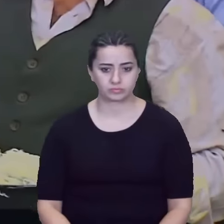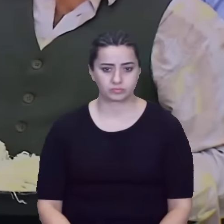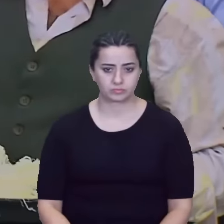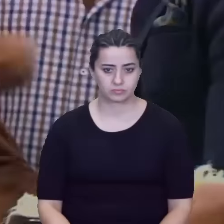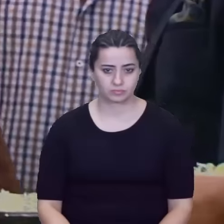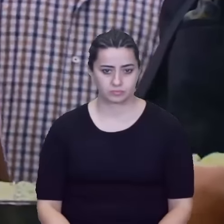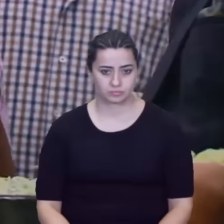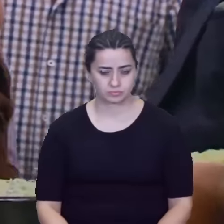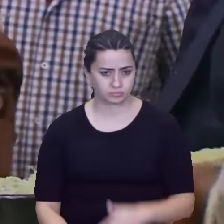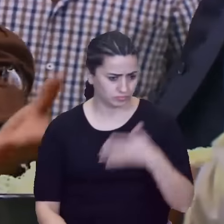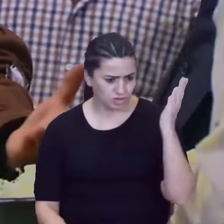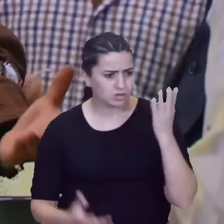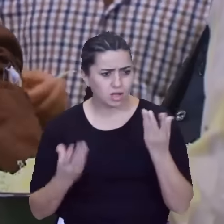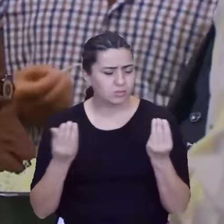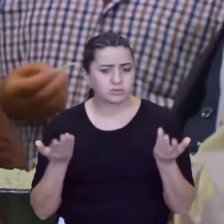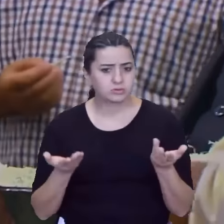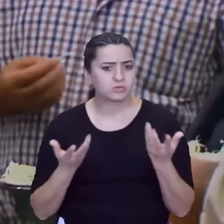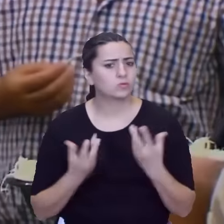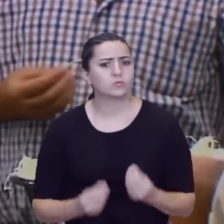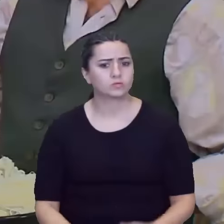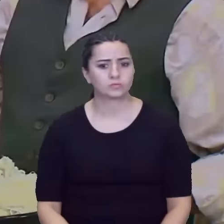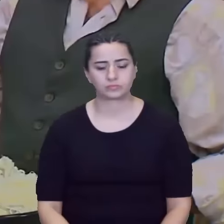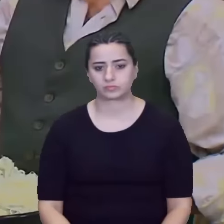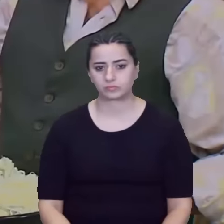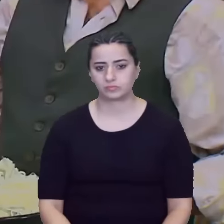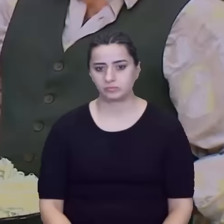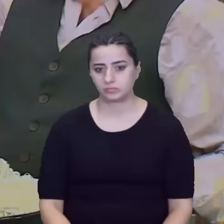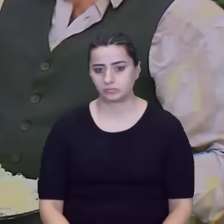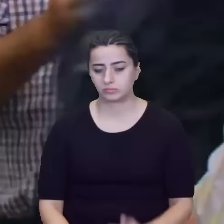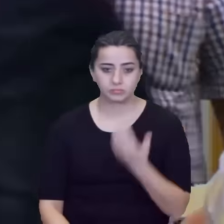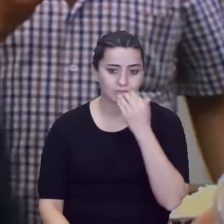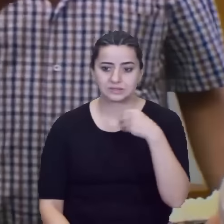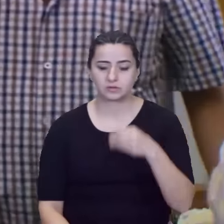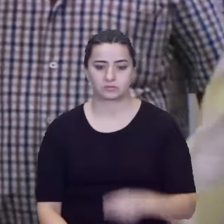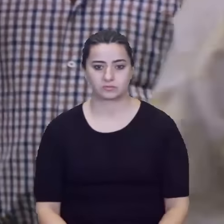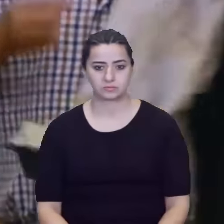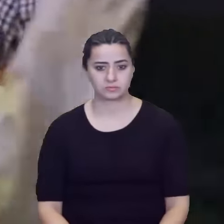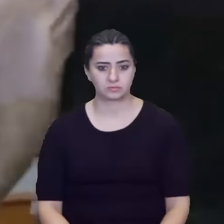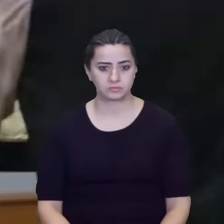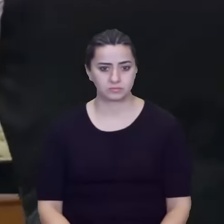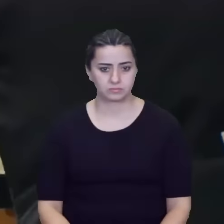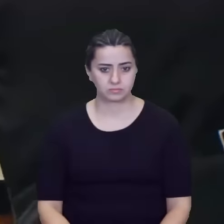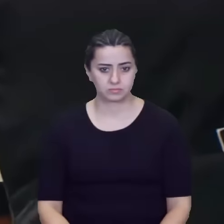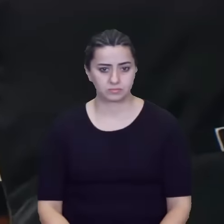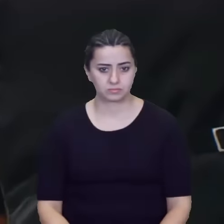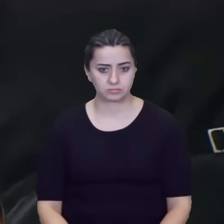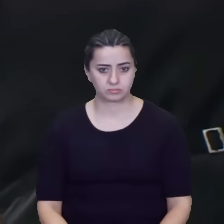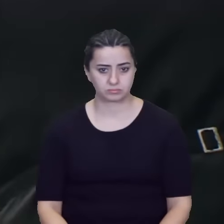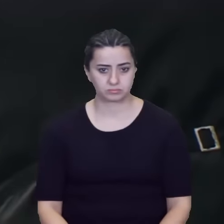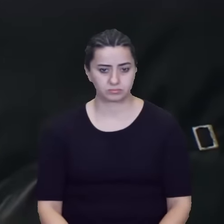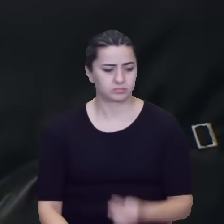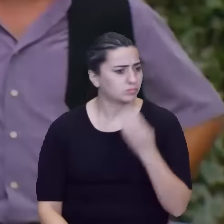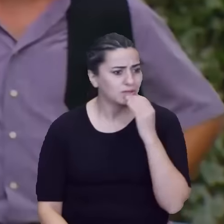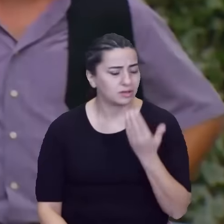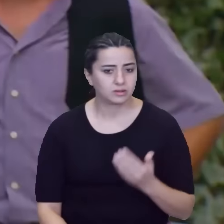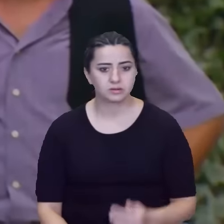gülüntü? Neydi siz ya? Takılın, takılın. Neye bekliyorsunuz? Ne oluyor burada? Arkadaş peynir satıyor. Peynir mi? Ne? Tepsiyi Bekir'e tuttu.